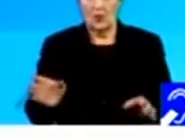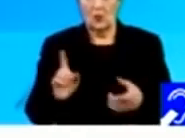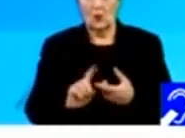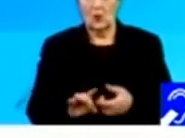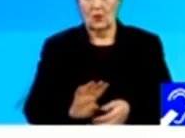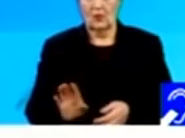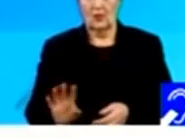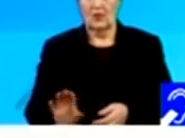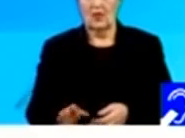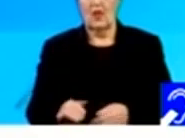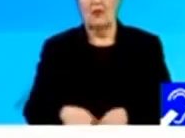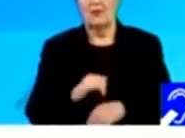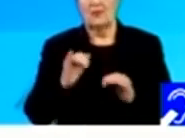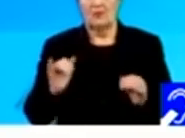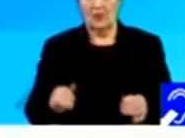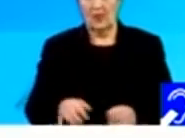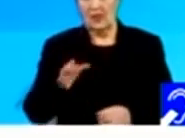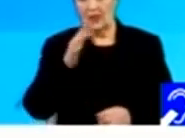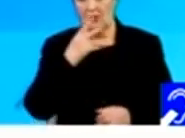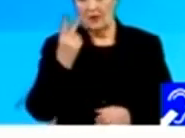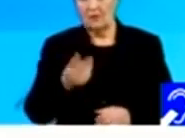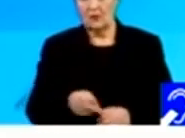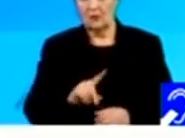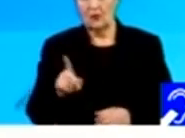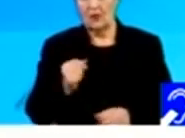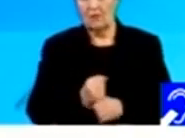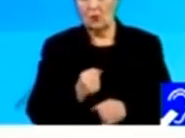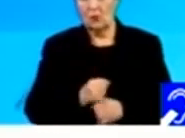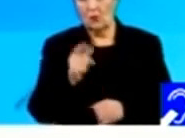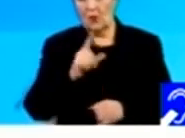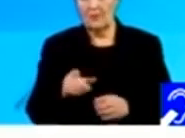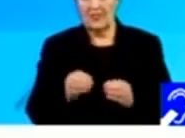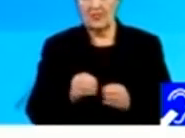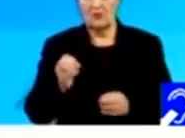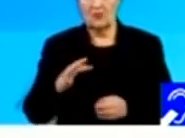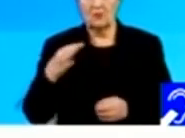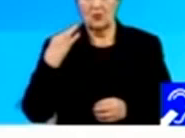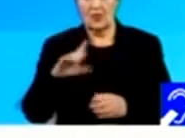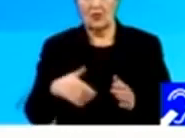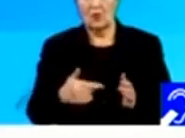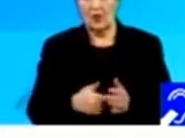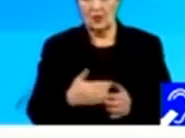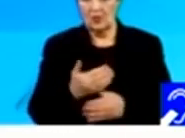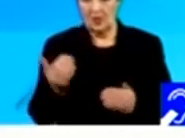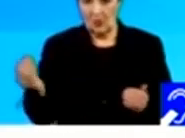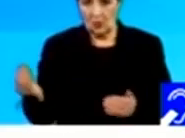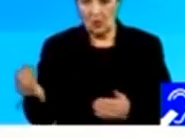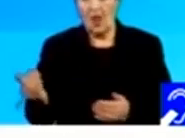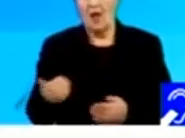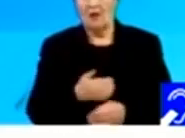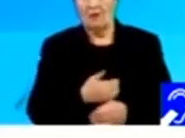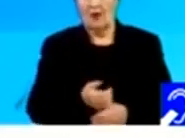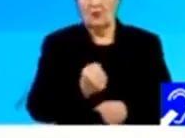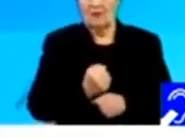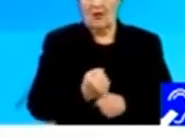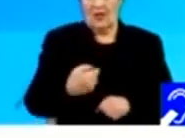în ceea ce privește dezvoltarea Chișinăului. Am văzut că ce au făcut oamenii în 10-15 ani în orașele lor și asta vreau să fac și aici, la